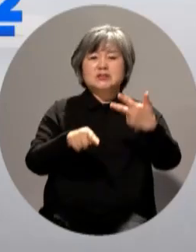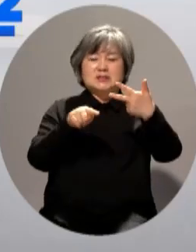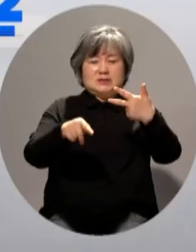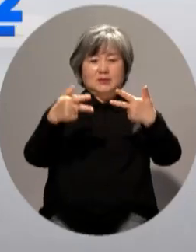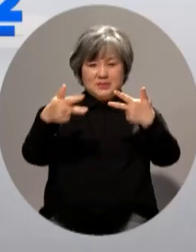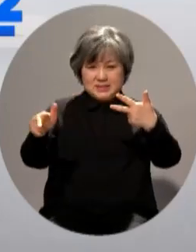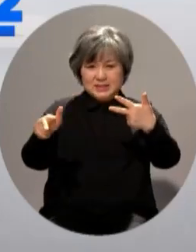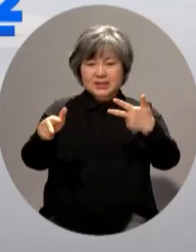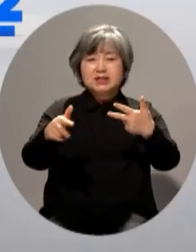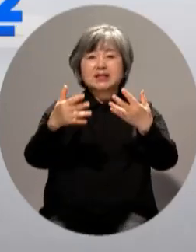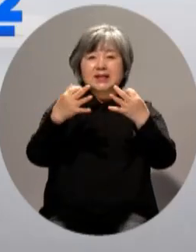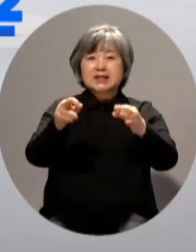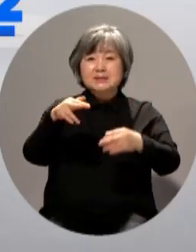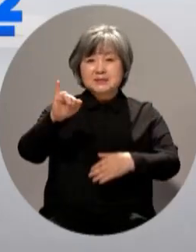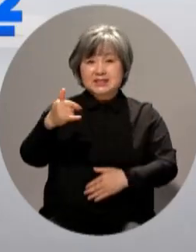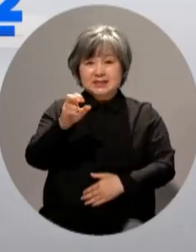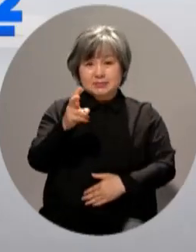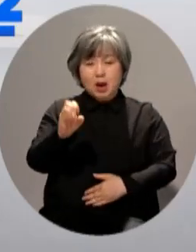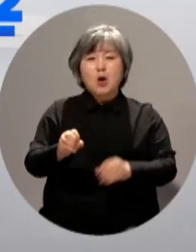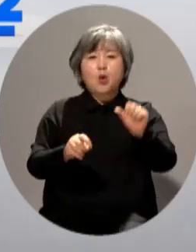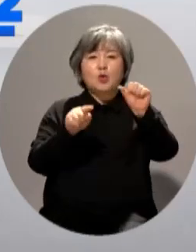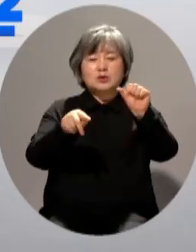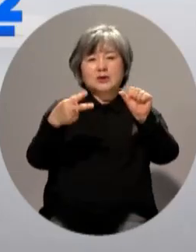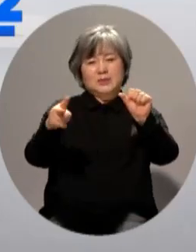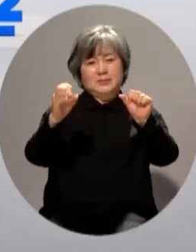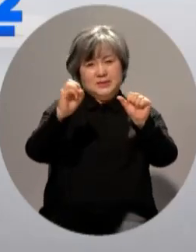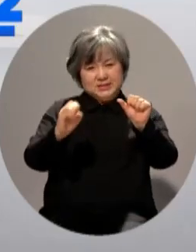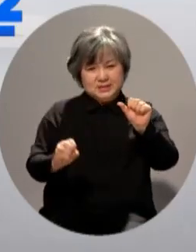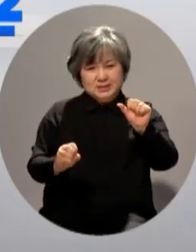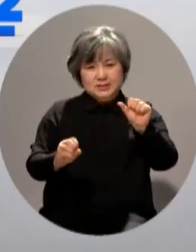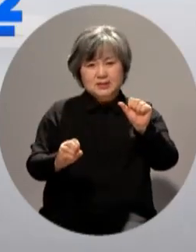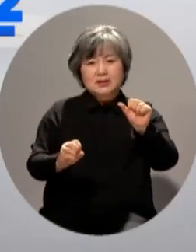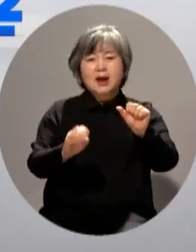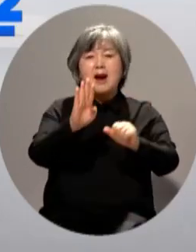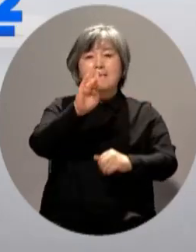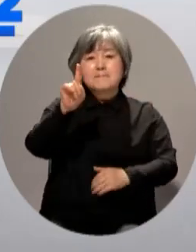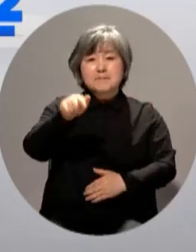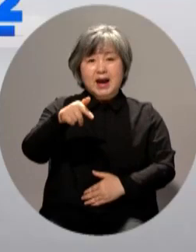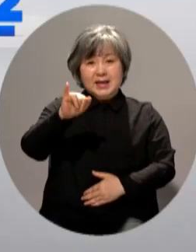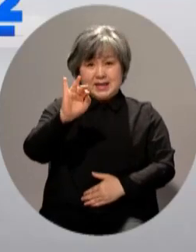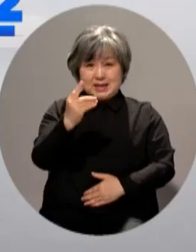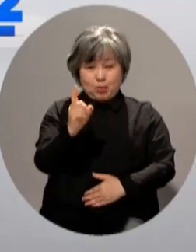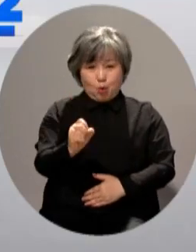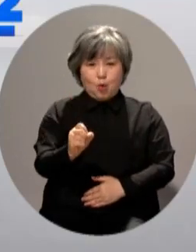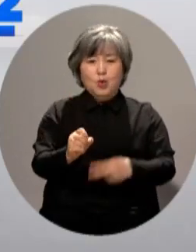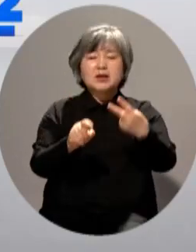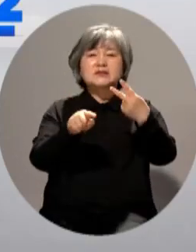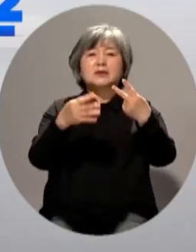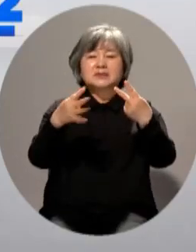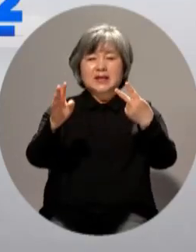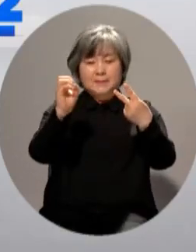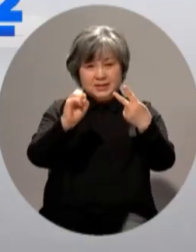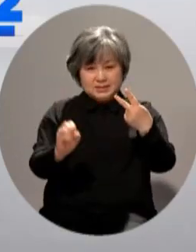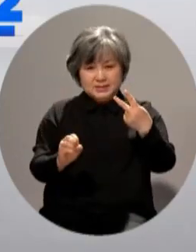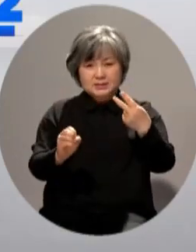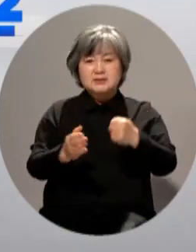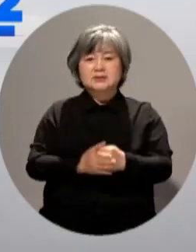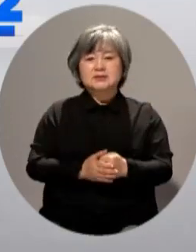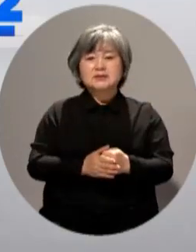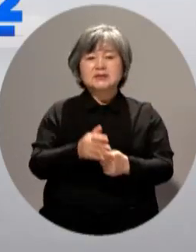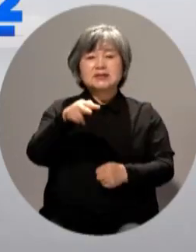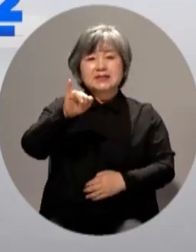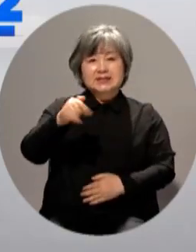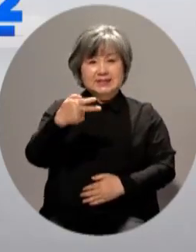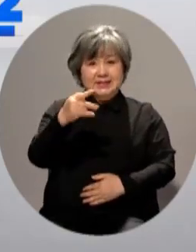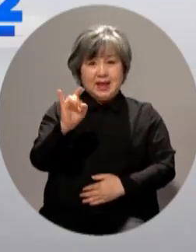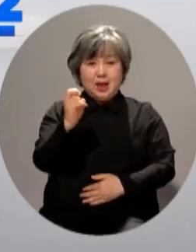민주당 김진명 후 보낸 5.2% 무소속 박기범 후 분은 2.4% 민주당